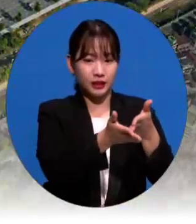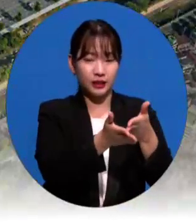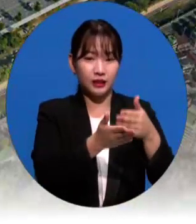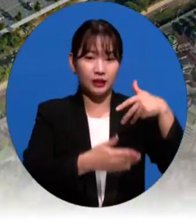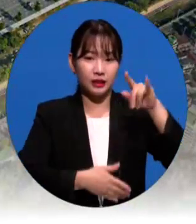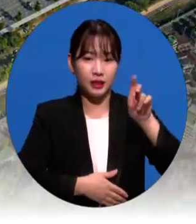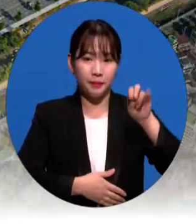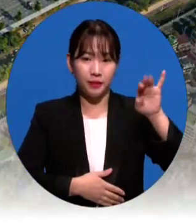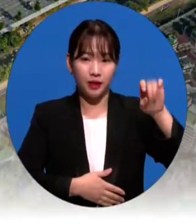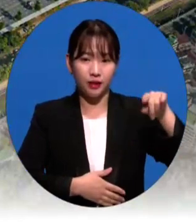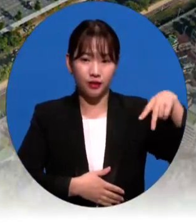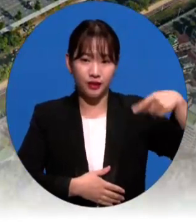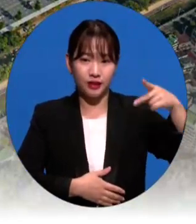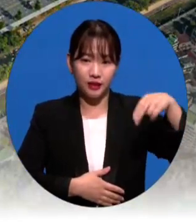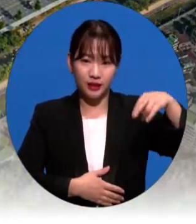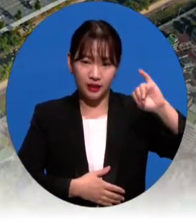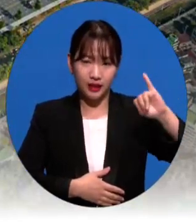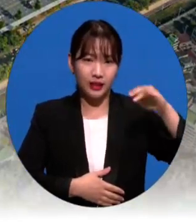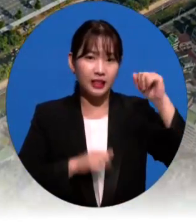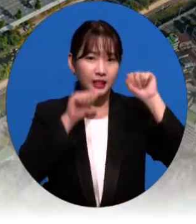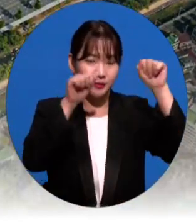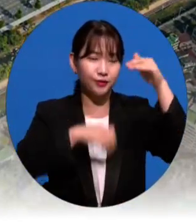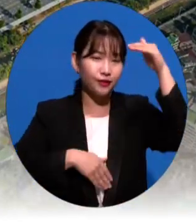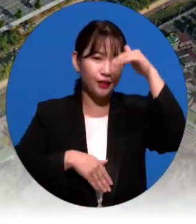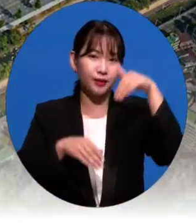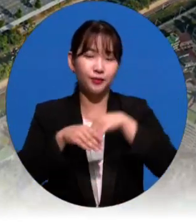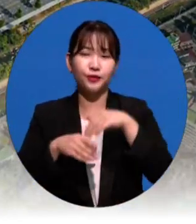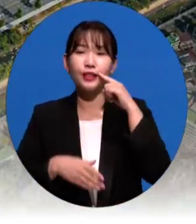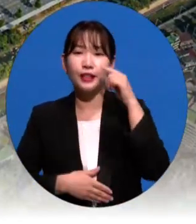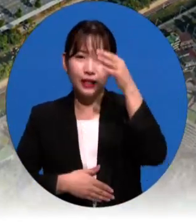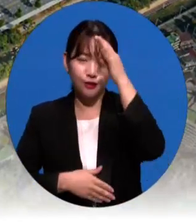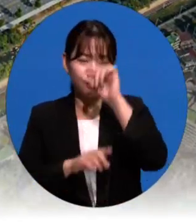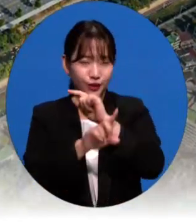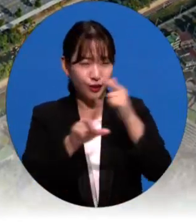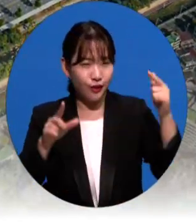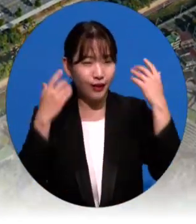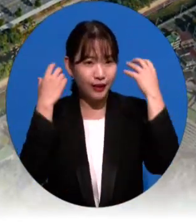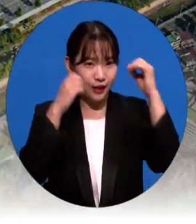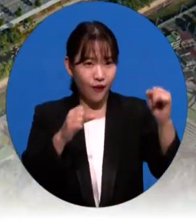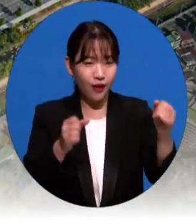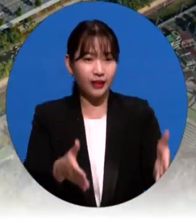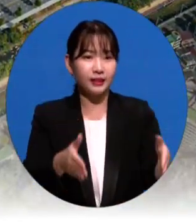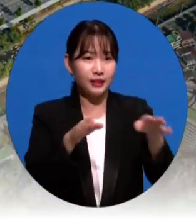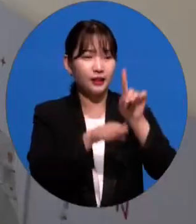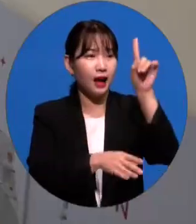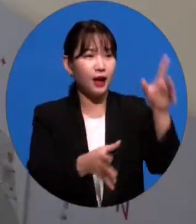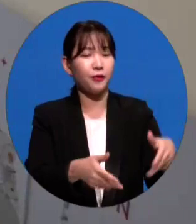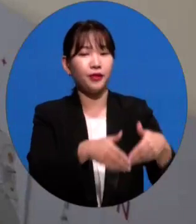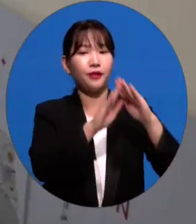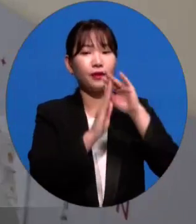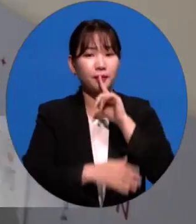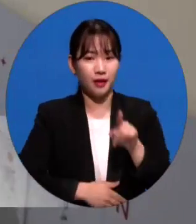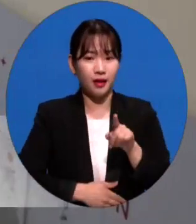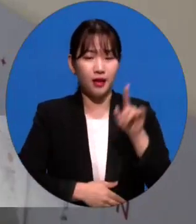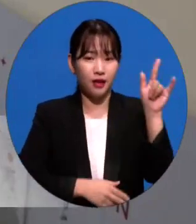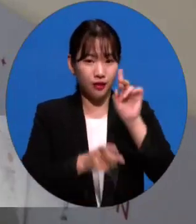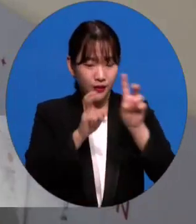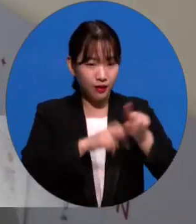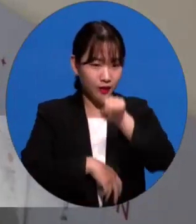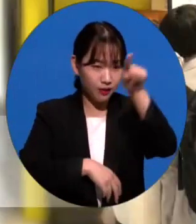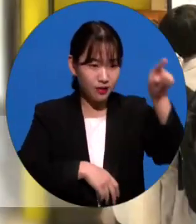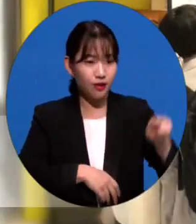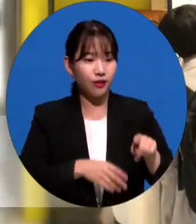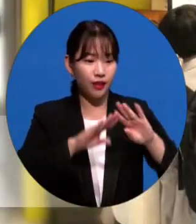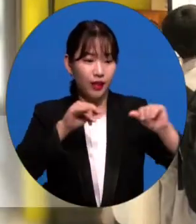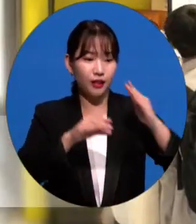챔피언스 시티로 스포츠와 관광 문화예술 등 다양한 여가시설을 하나로 연결한다는 계획입니다 현대백화점 그룹은 이곳 전체